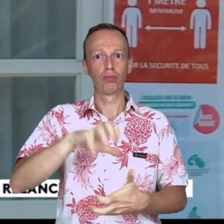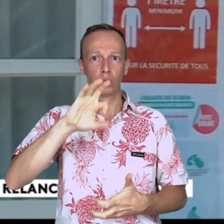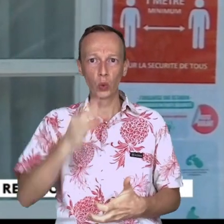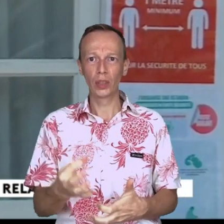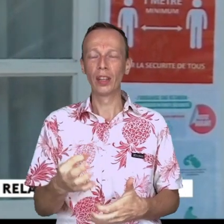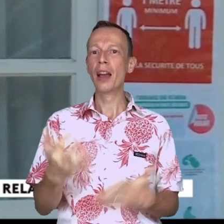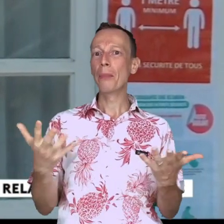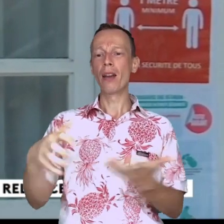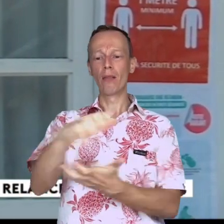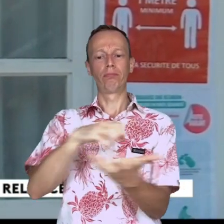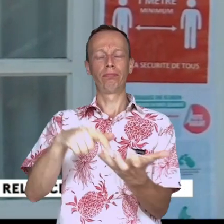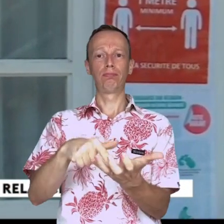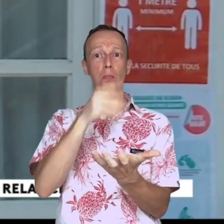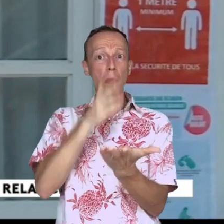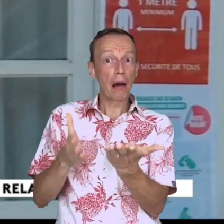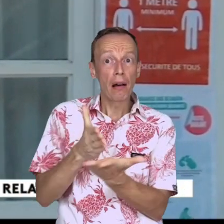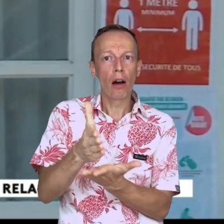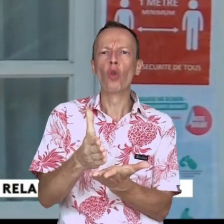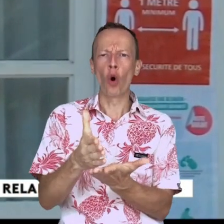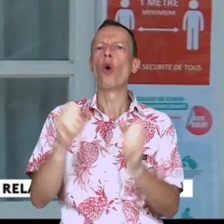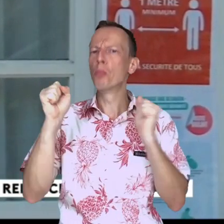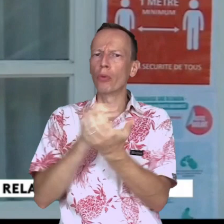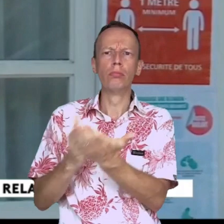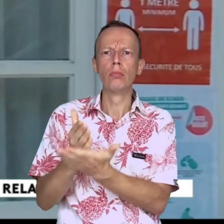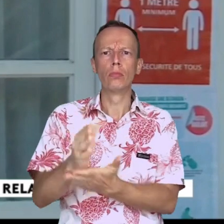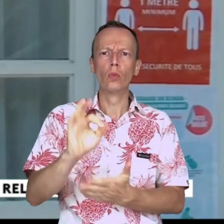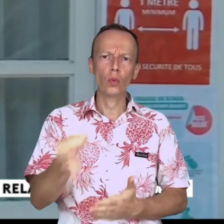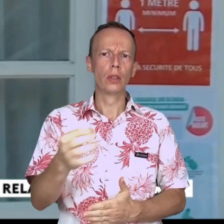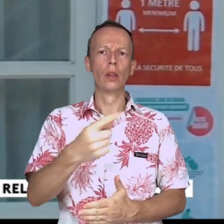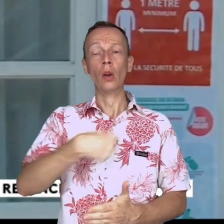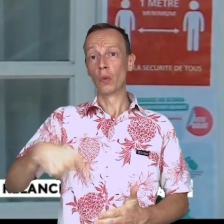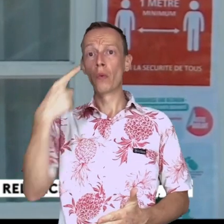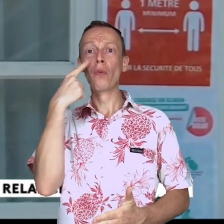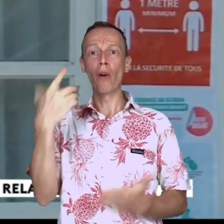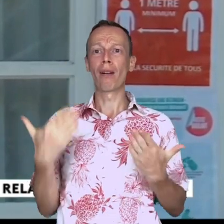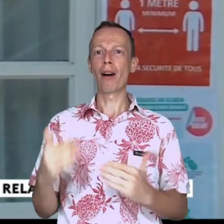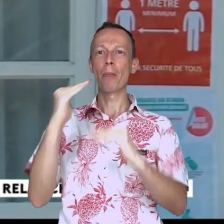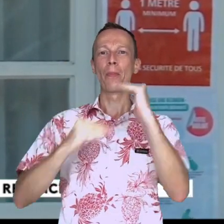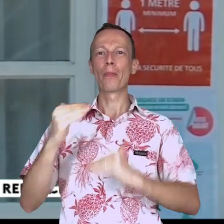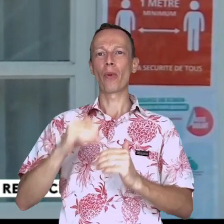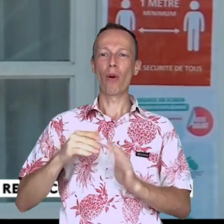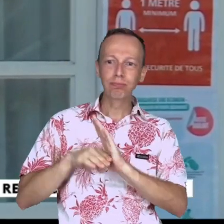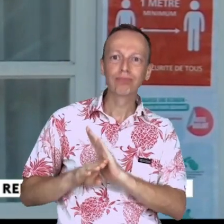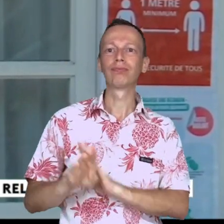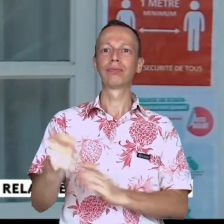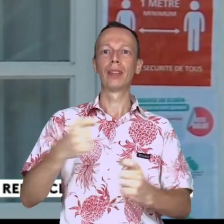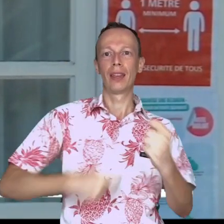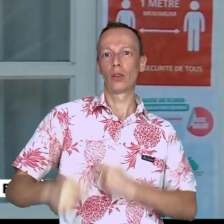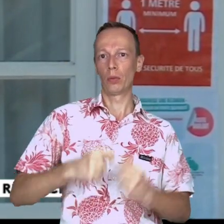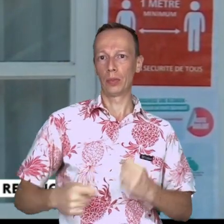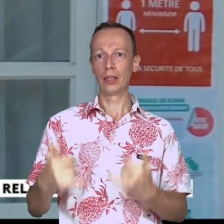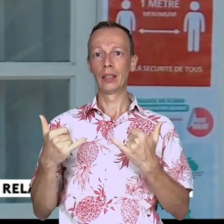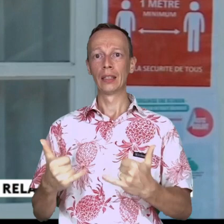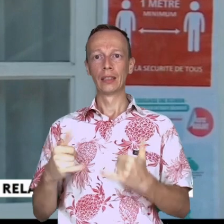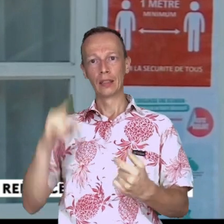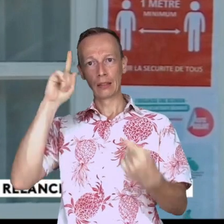difficultés, mais je ne crois pas que ces difficultés soient insurmontables. En tous les cas, nous faisons la démonstration au travers de ce plan de relance que tant au niveau